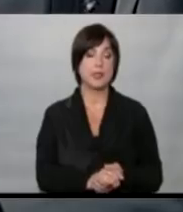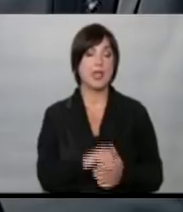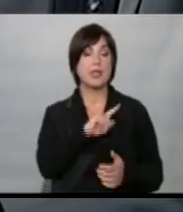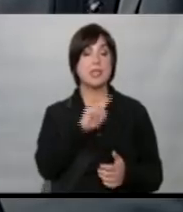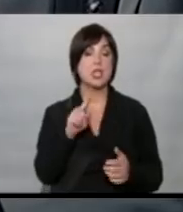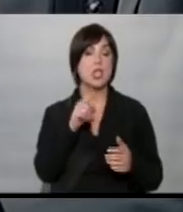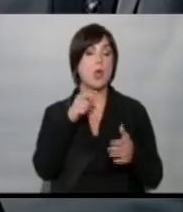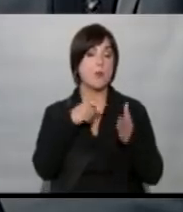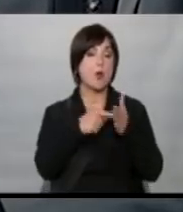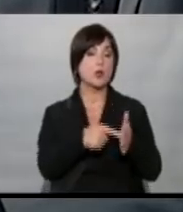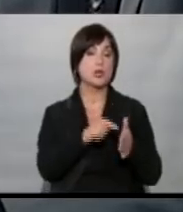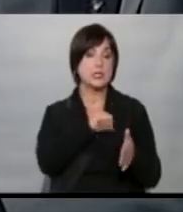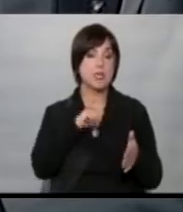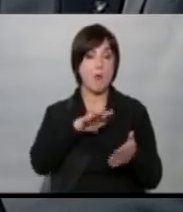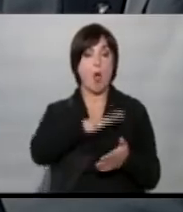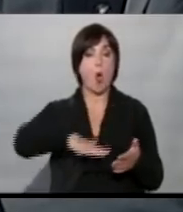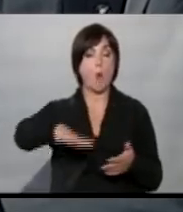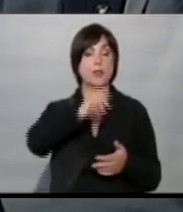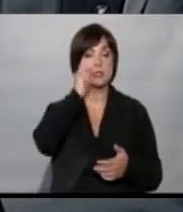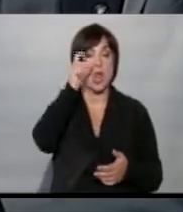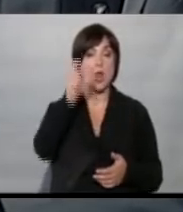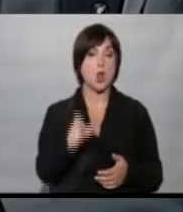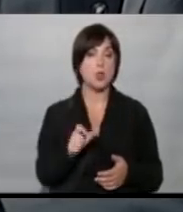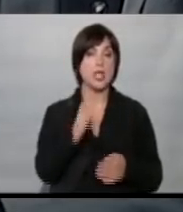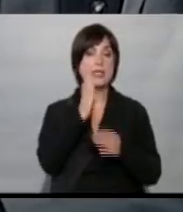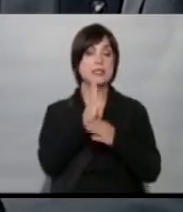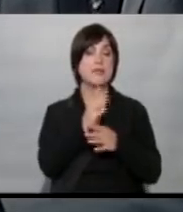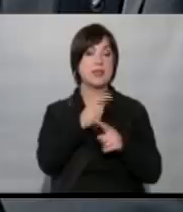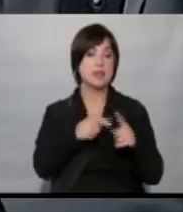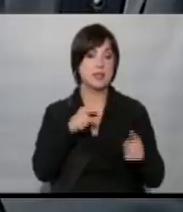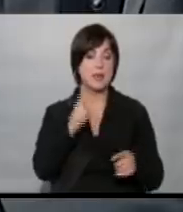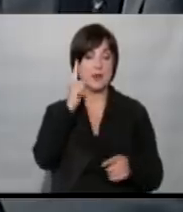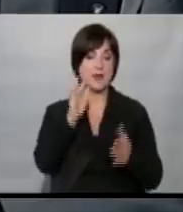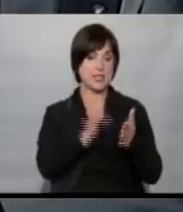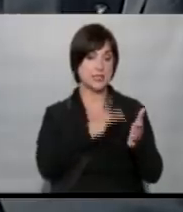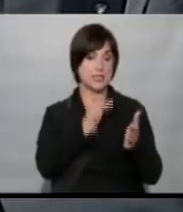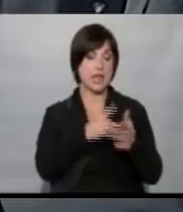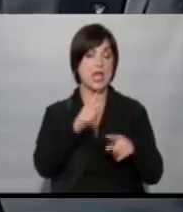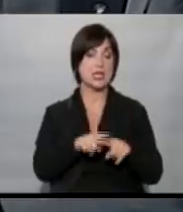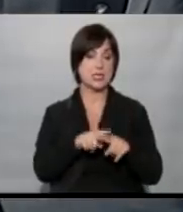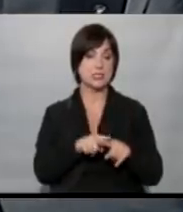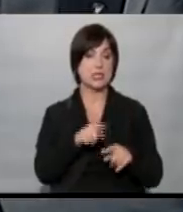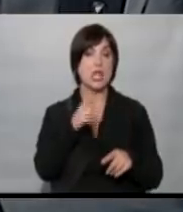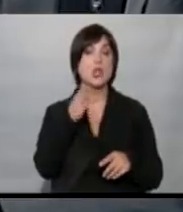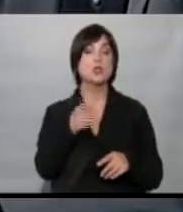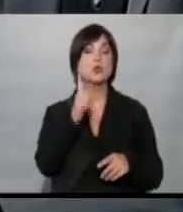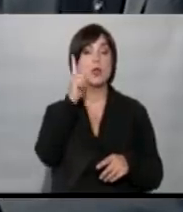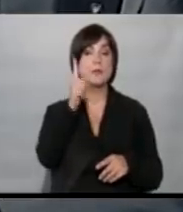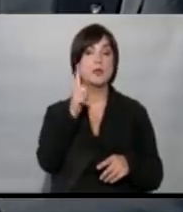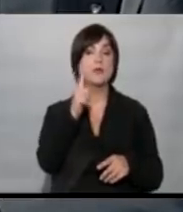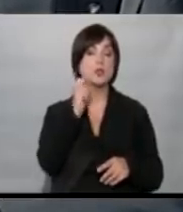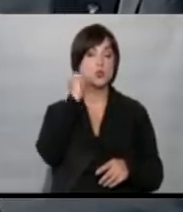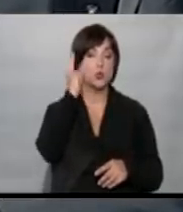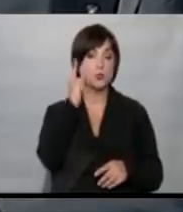не ги означуваат само областа и луѓето од северниот регион на првата страна, тоа е Грција, туку и нивните